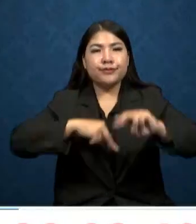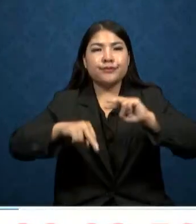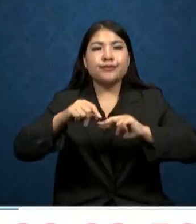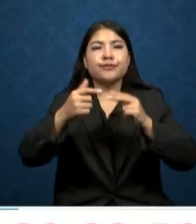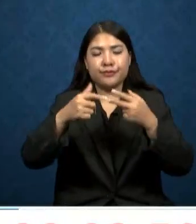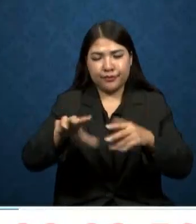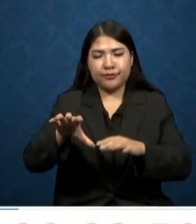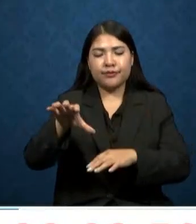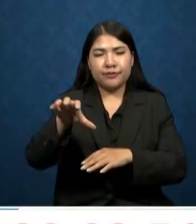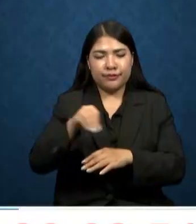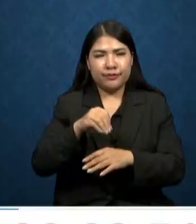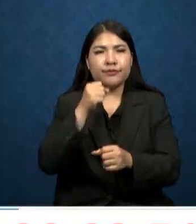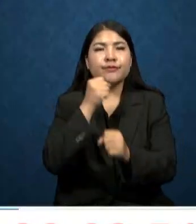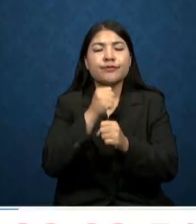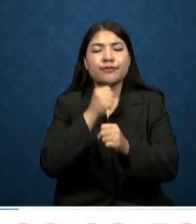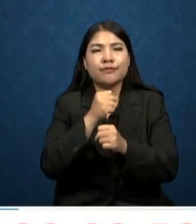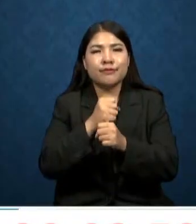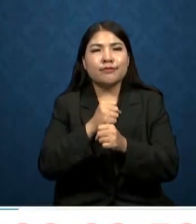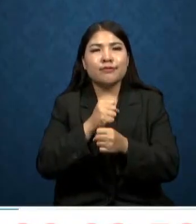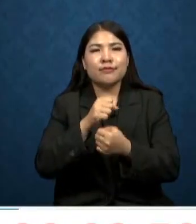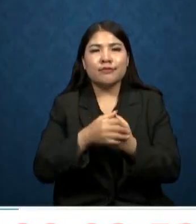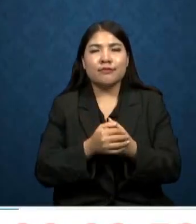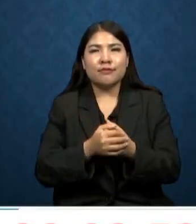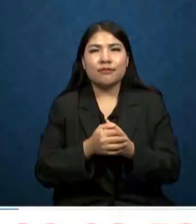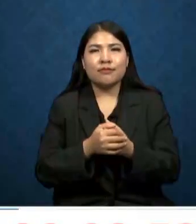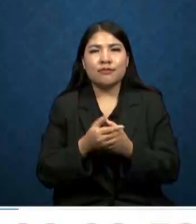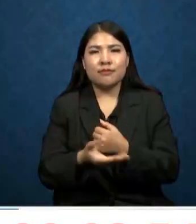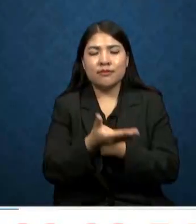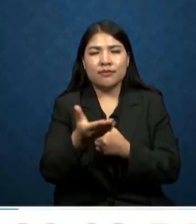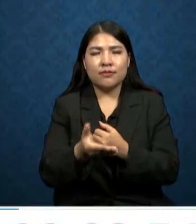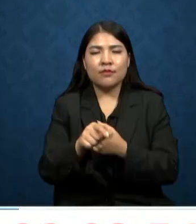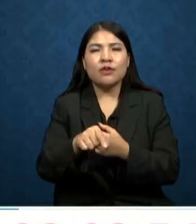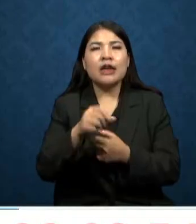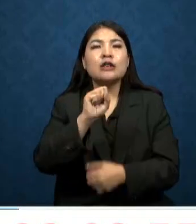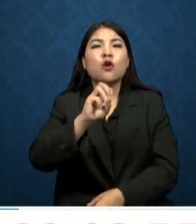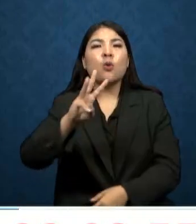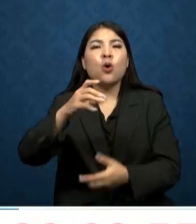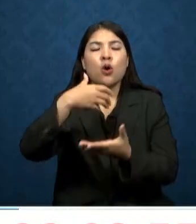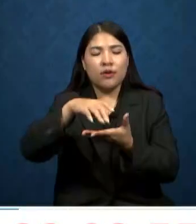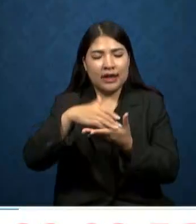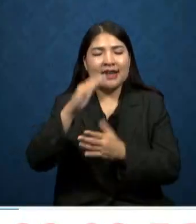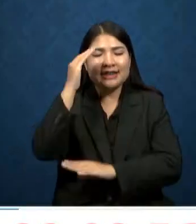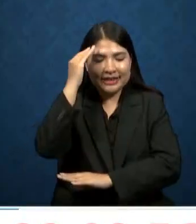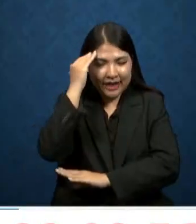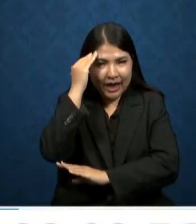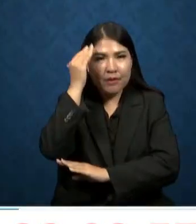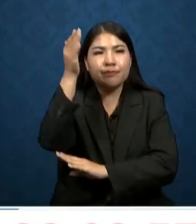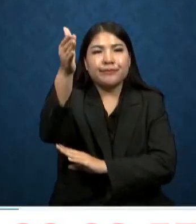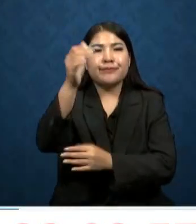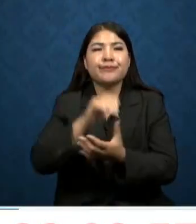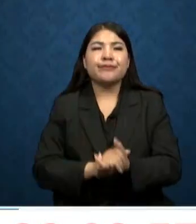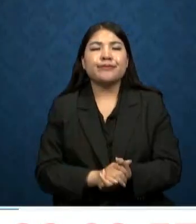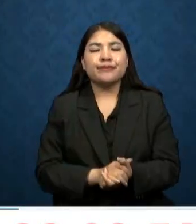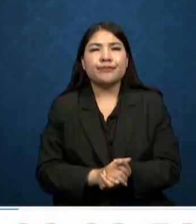นำเรื่องนี้มานำเรียนใหุ้ที่ิสภาทราบต่อไปนะครับ